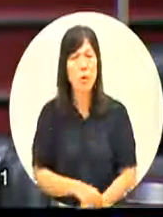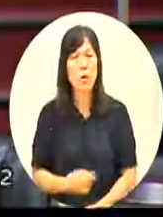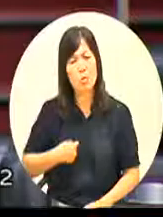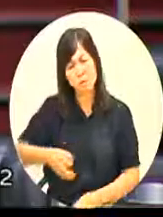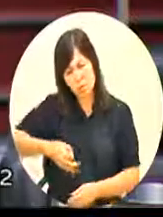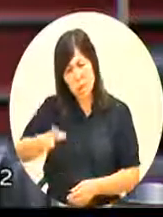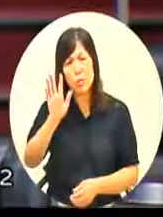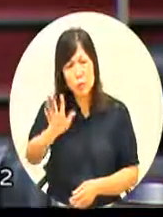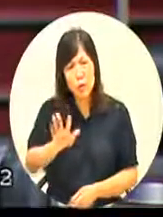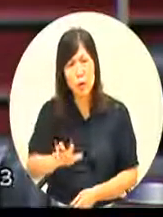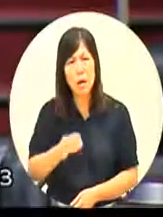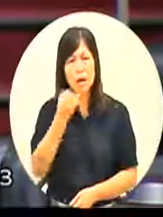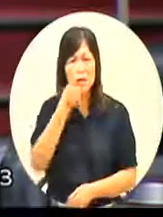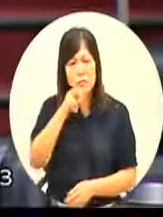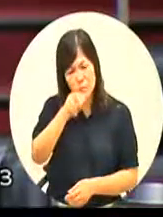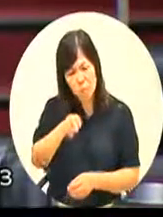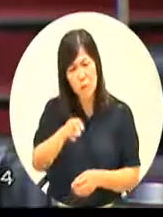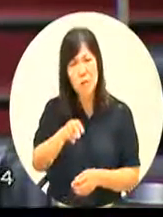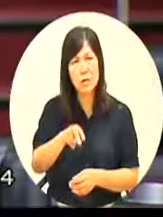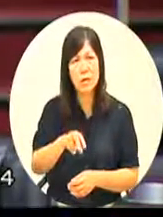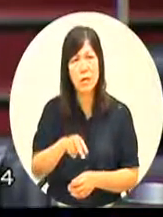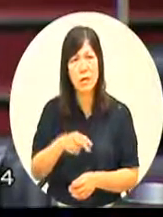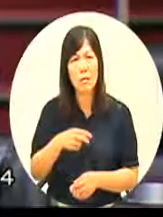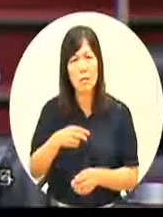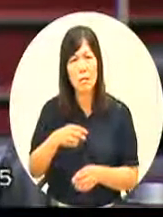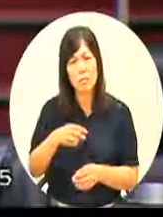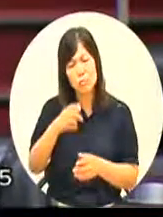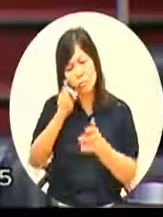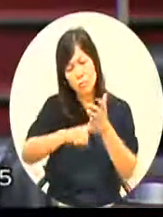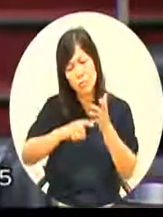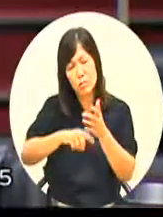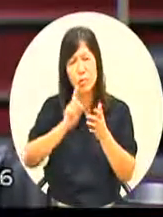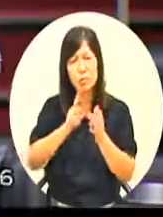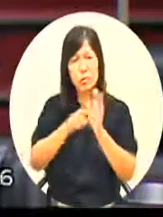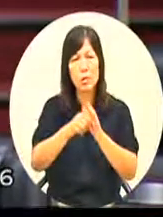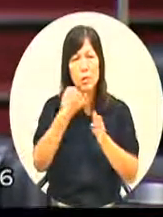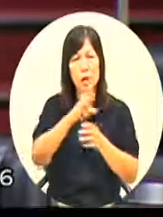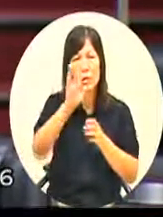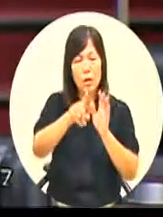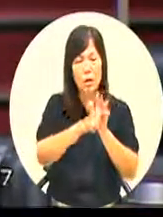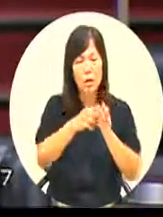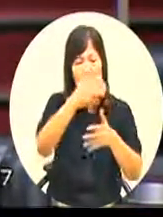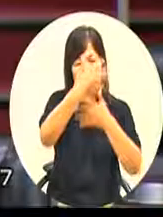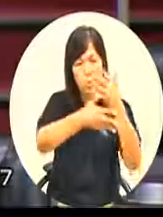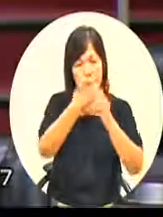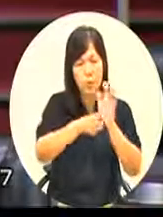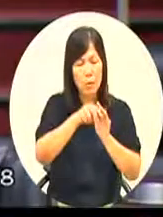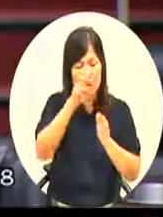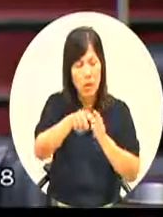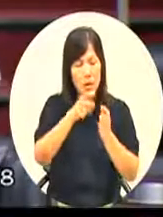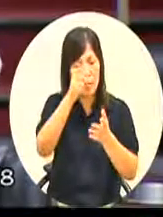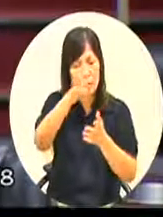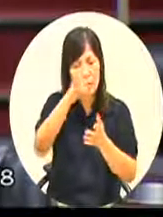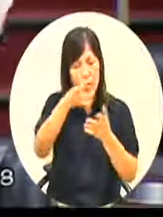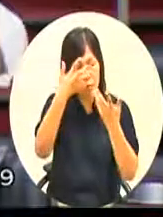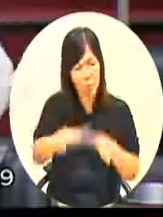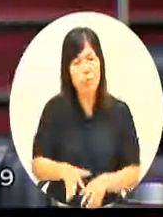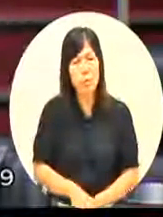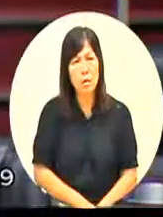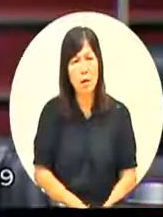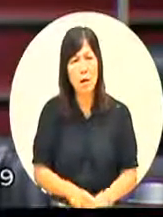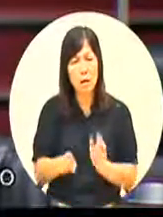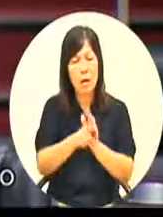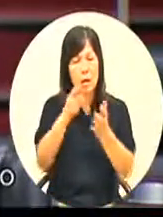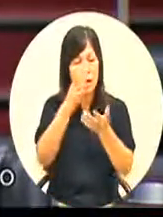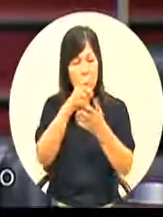费啊，但是我们所看的、就简单讲那个唐伯虎点秋香我不知道看了几遍了、那个台词